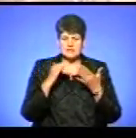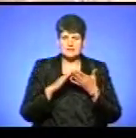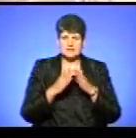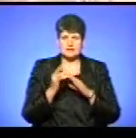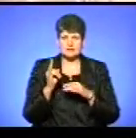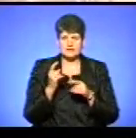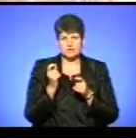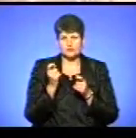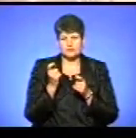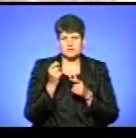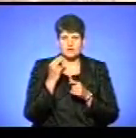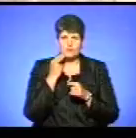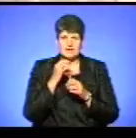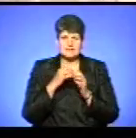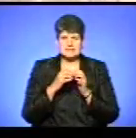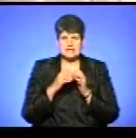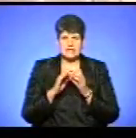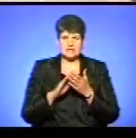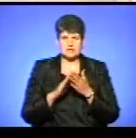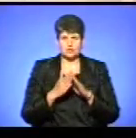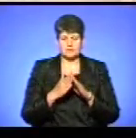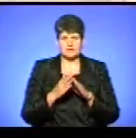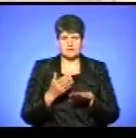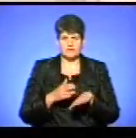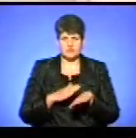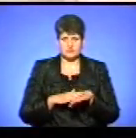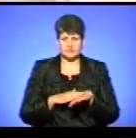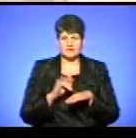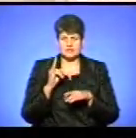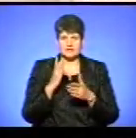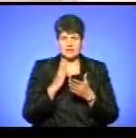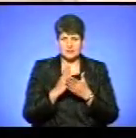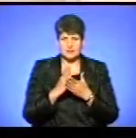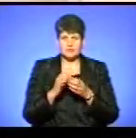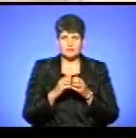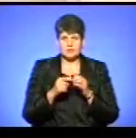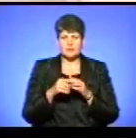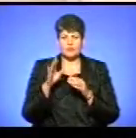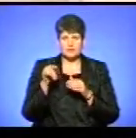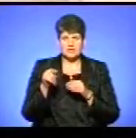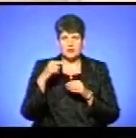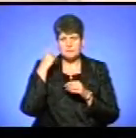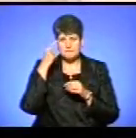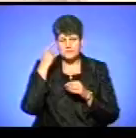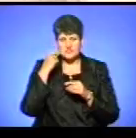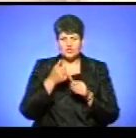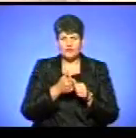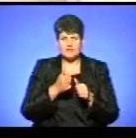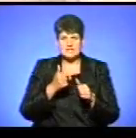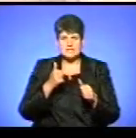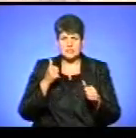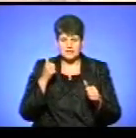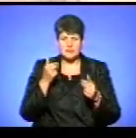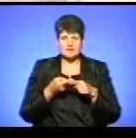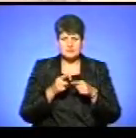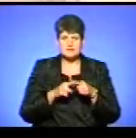дитинки покращився, середній ступень тяжкості. У дитинки є супутня патологія, вона відстає в психомоторному розвитку. Звичайно, що